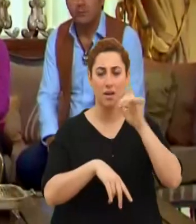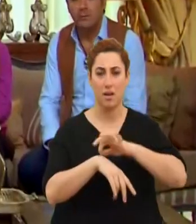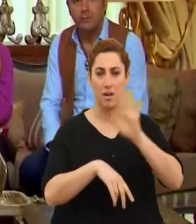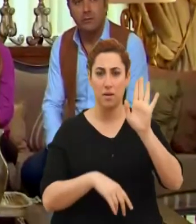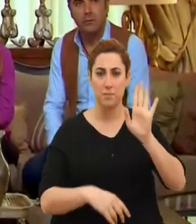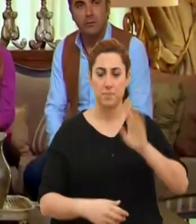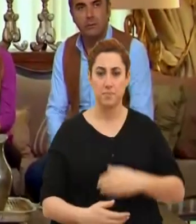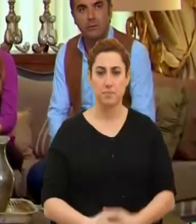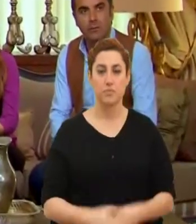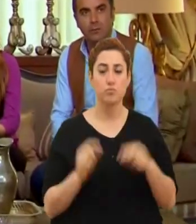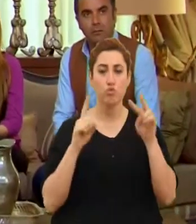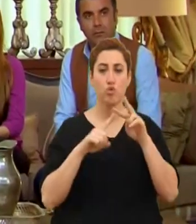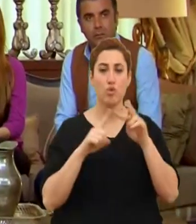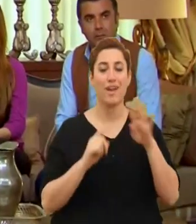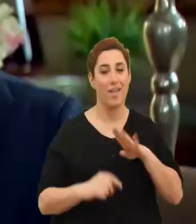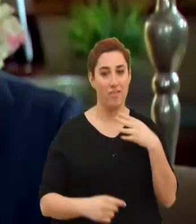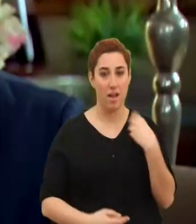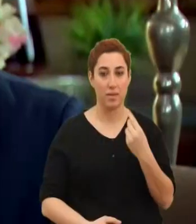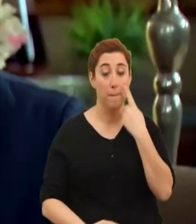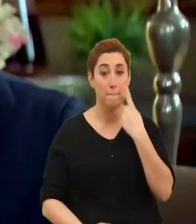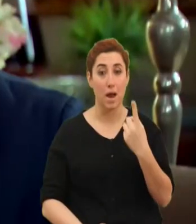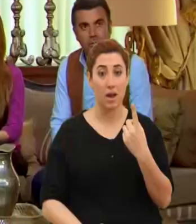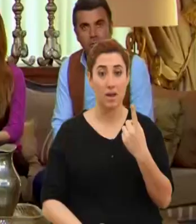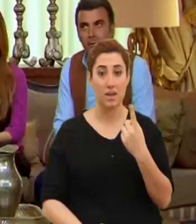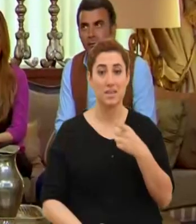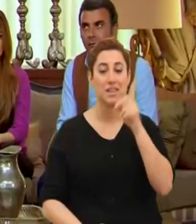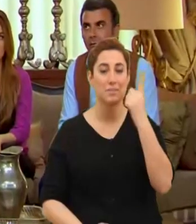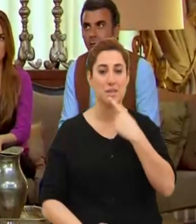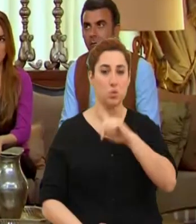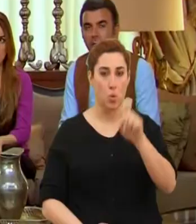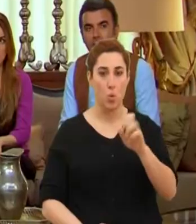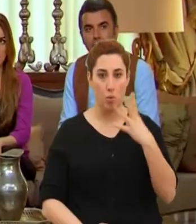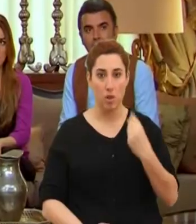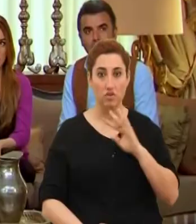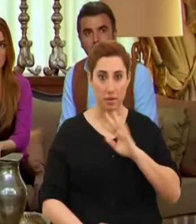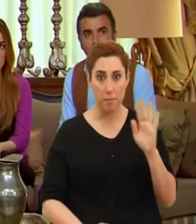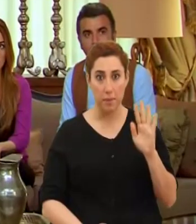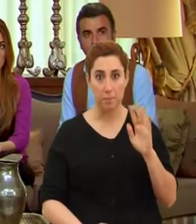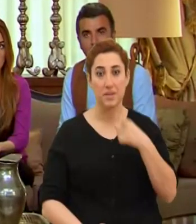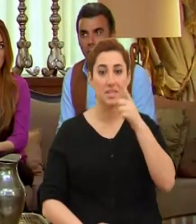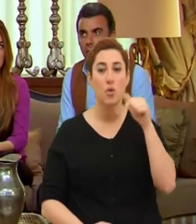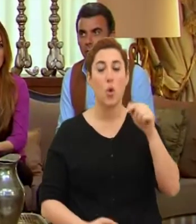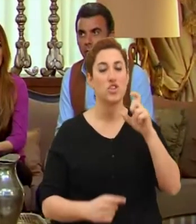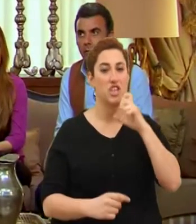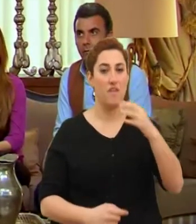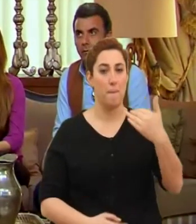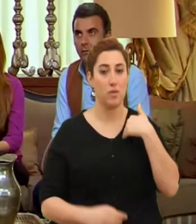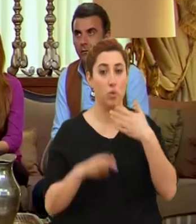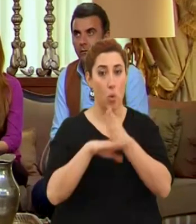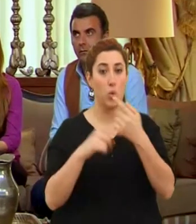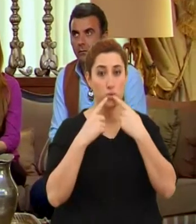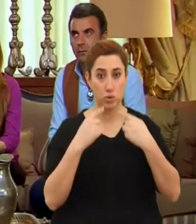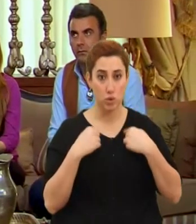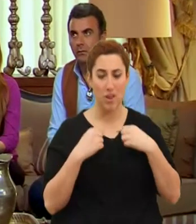Bir dakika. Nurhan, evladım bak. Sana bir soru soracağım, tamam mı? Sen onun cevabını bana doğru